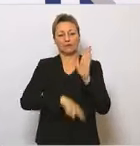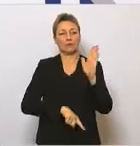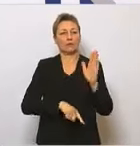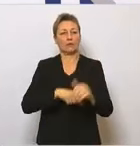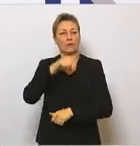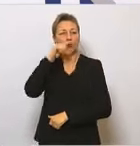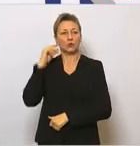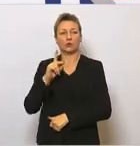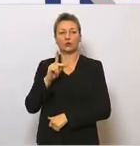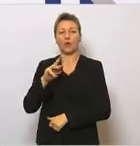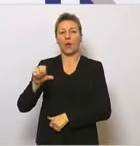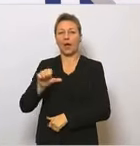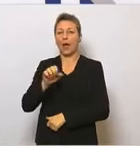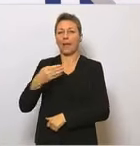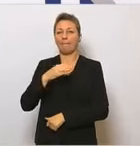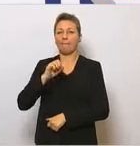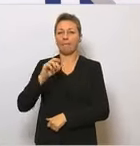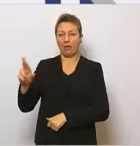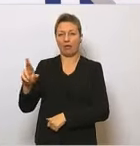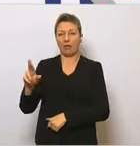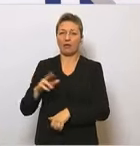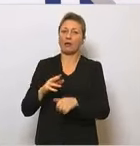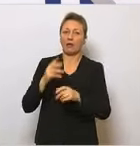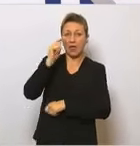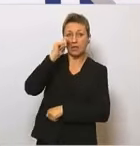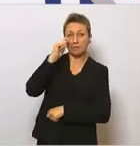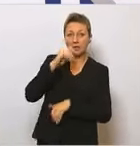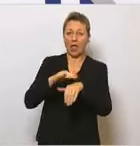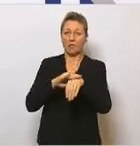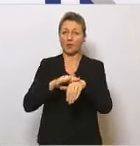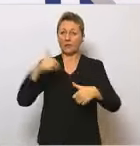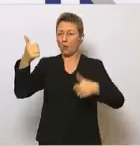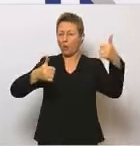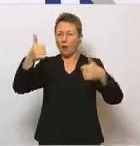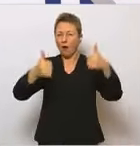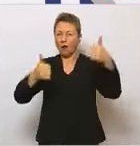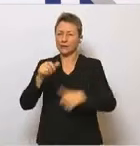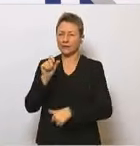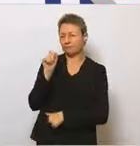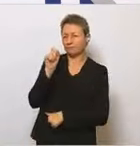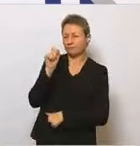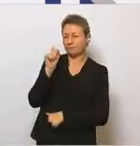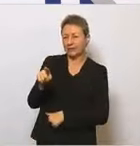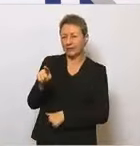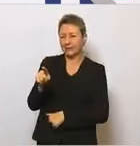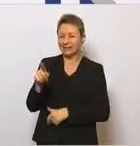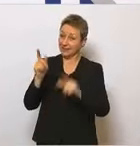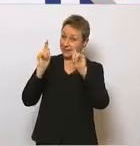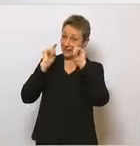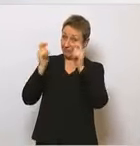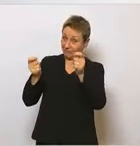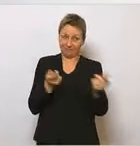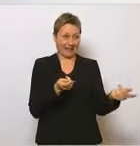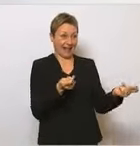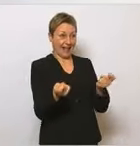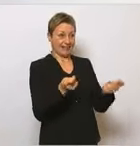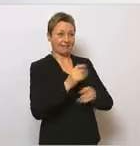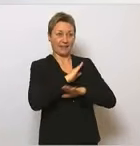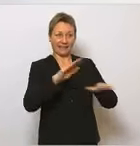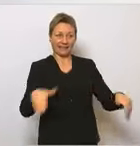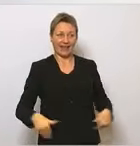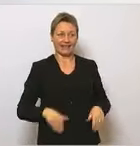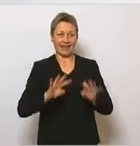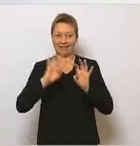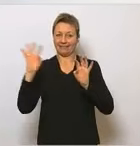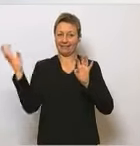expert, notamment de la politique de la concurrence, donc c'est à vous que revient la lourde tâche d'animer notre dernière